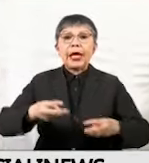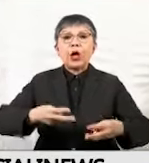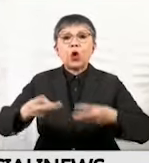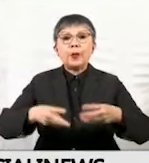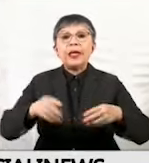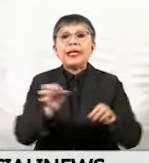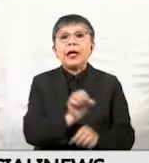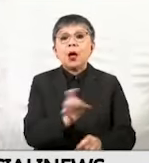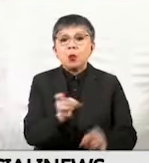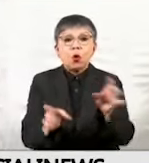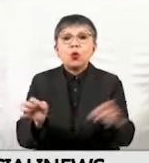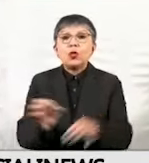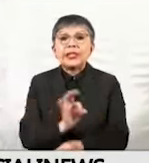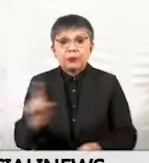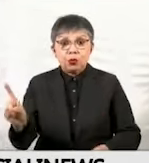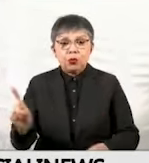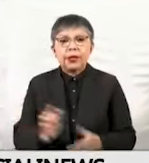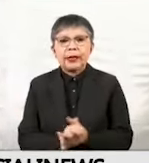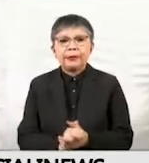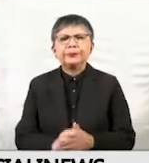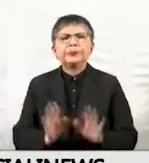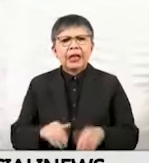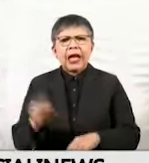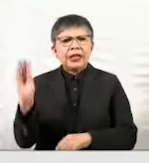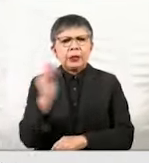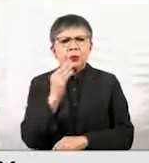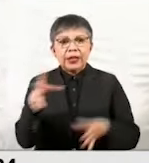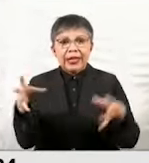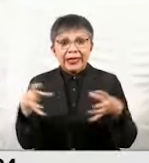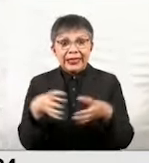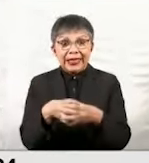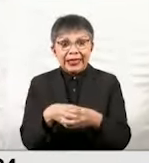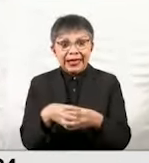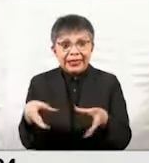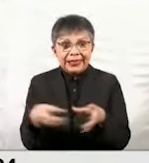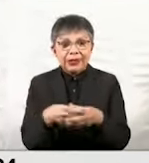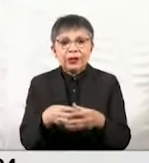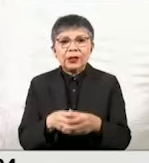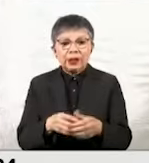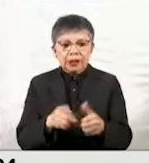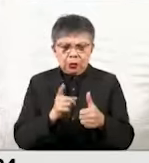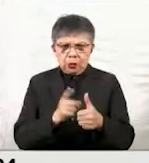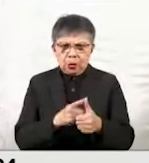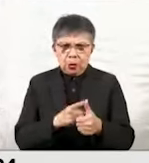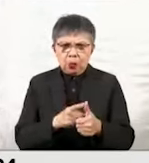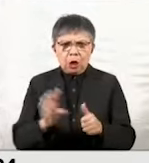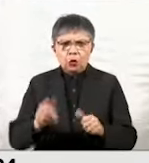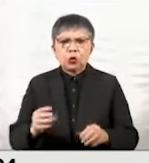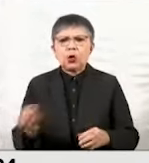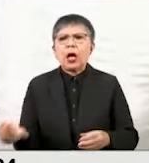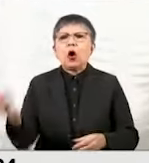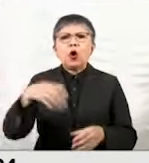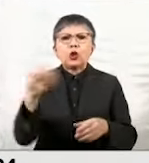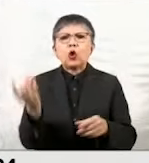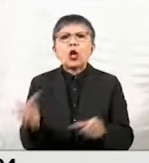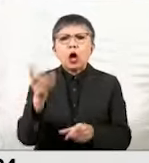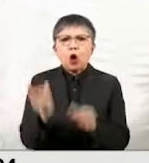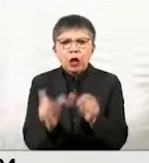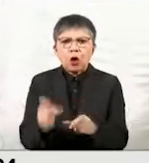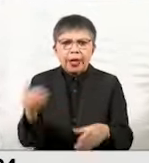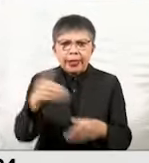di sana Nah transportasi yang terintegrasi ini tidak hanya urusan mengangkut manusia